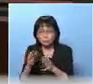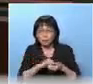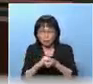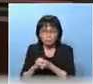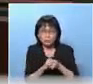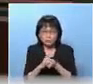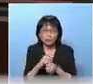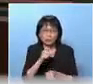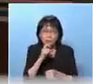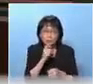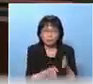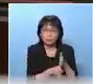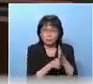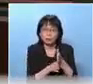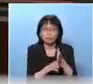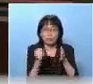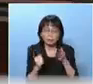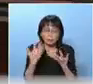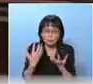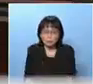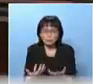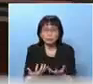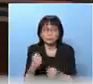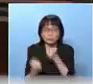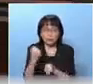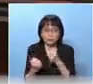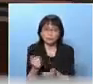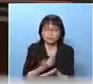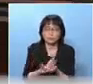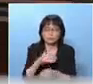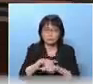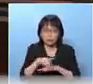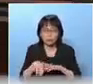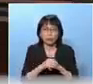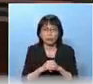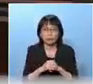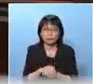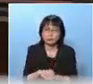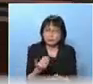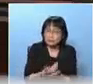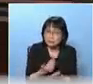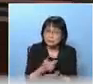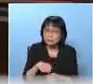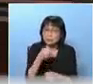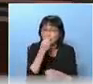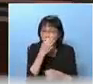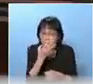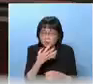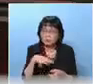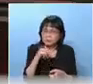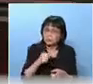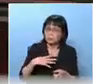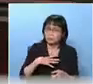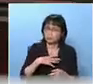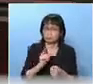電池雙層巴士和重型車輛的試驗計劃，是試驗本港的這個應用情